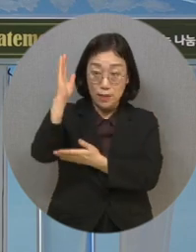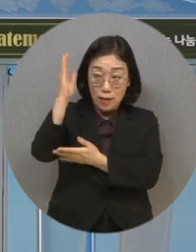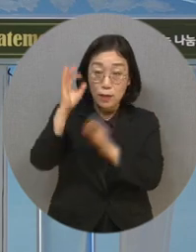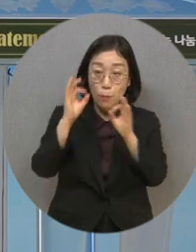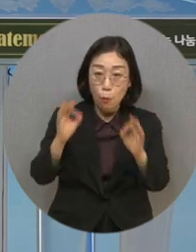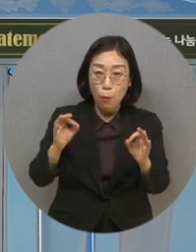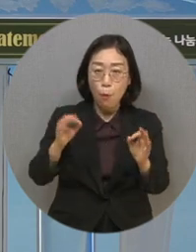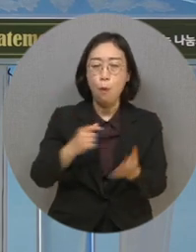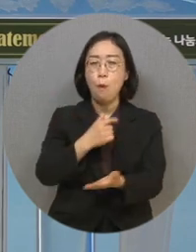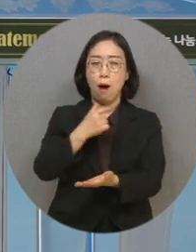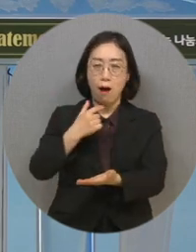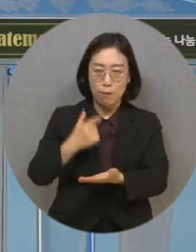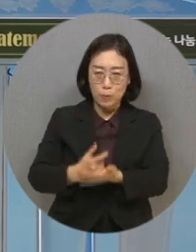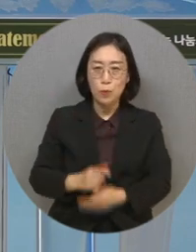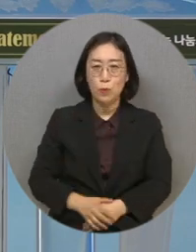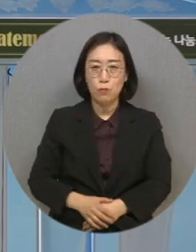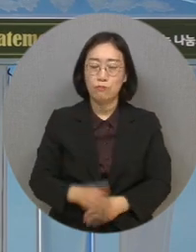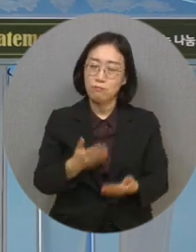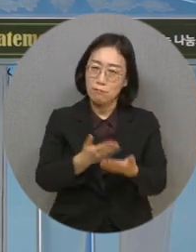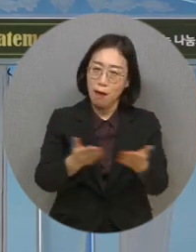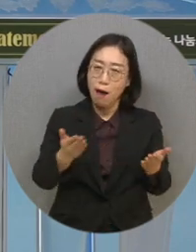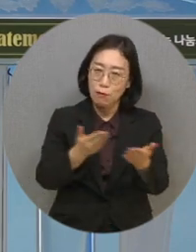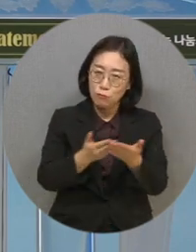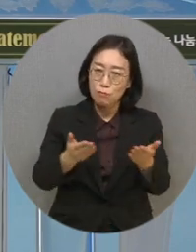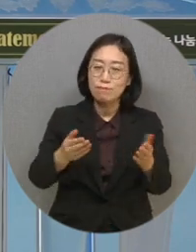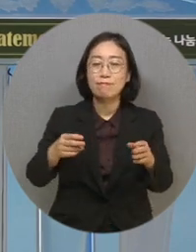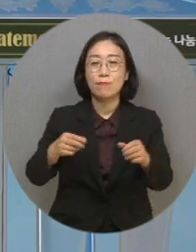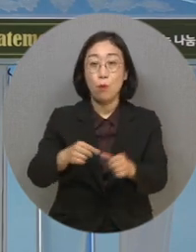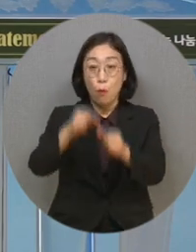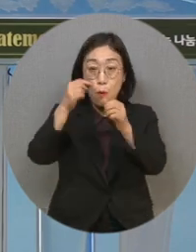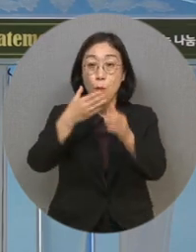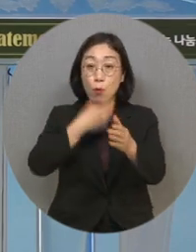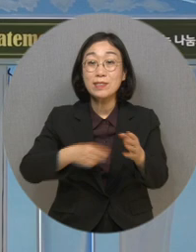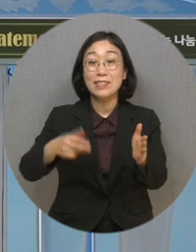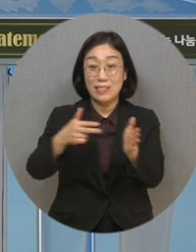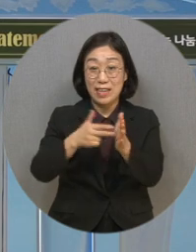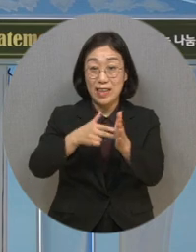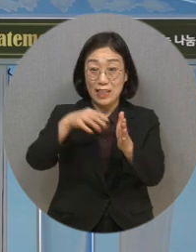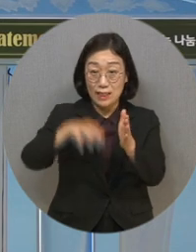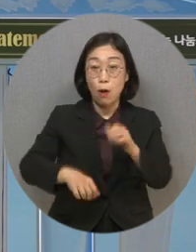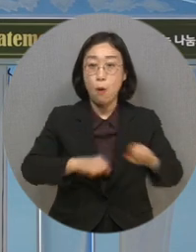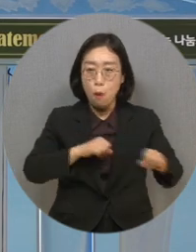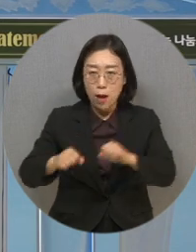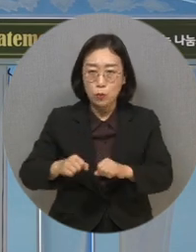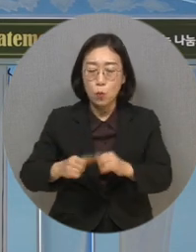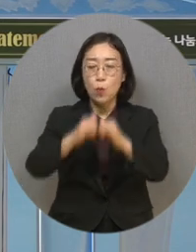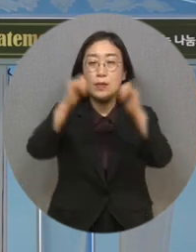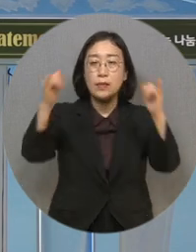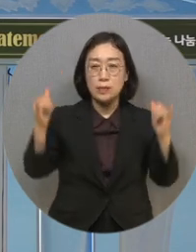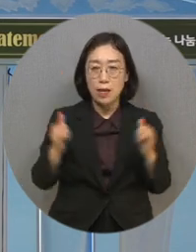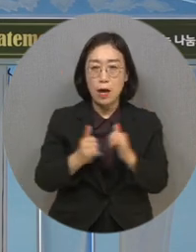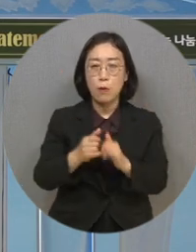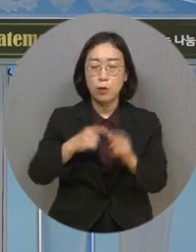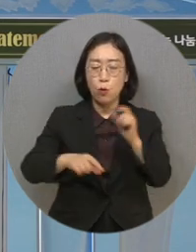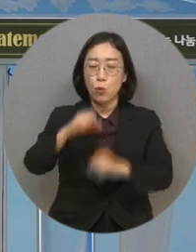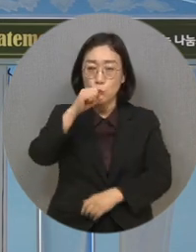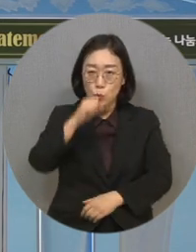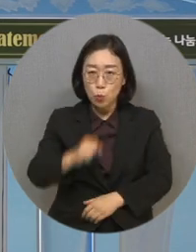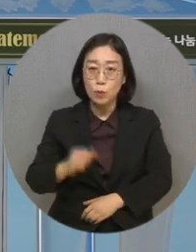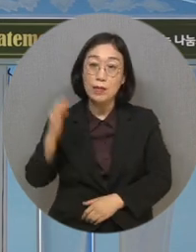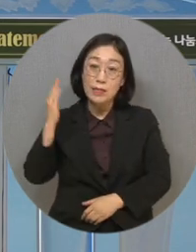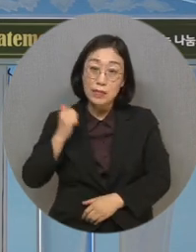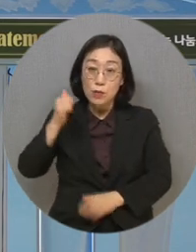아주 인상적이었습니다. 나눔 고용복지재단을 통해서 우리 사회 더 나아진 그리고 우리 의정부시도